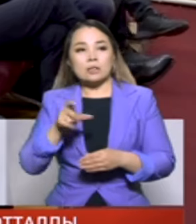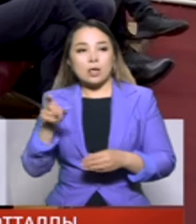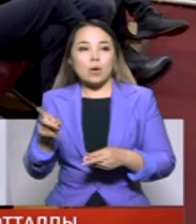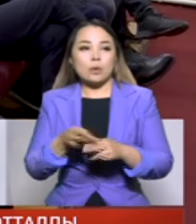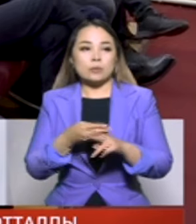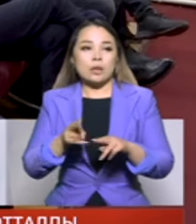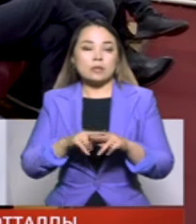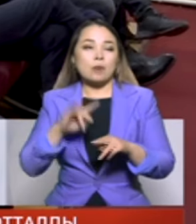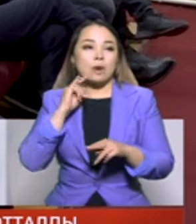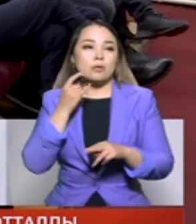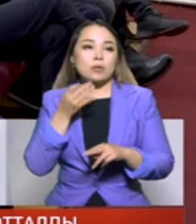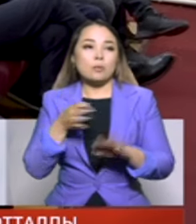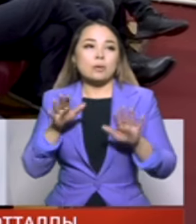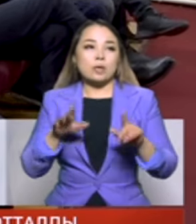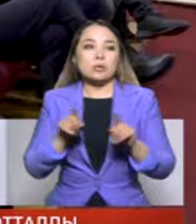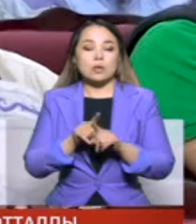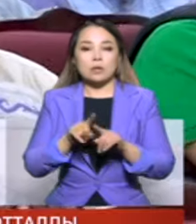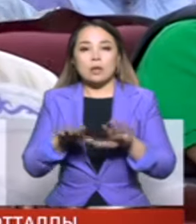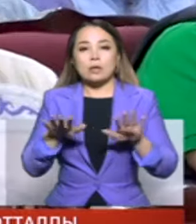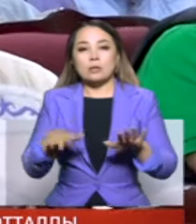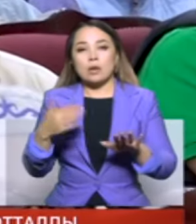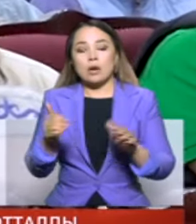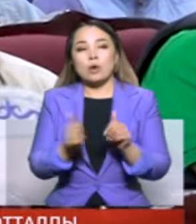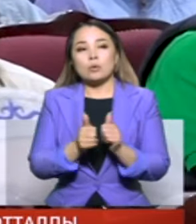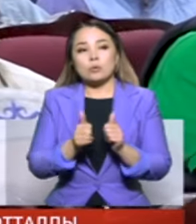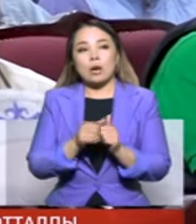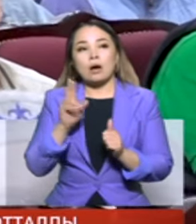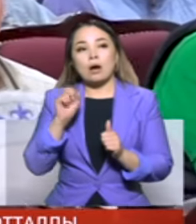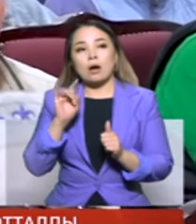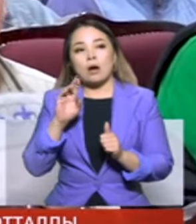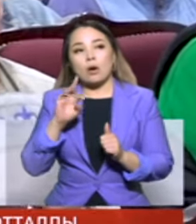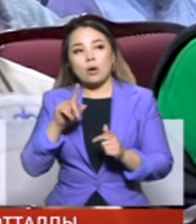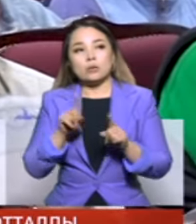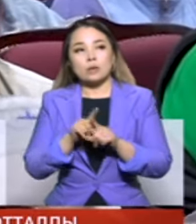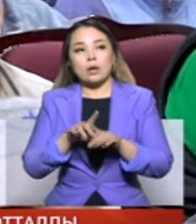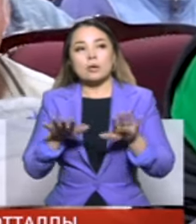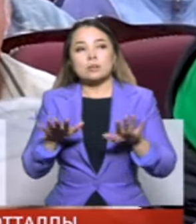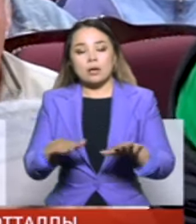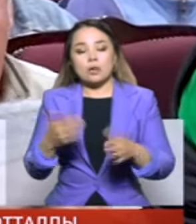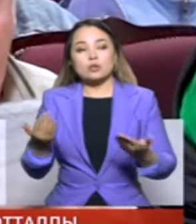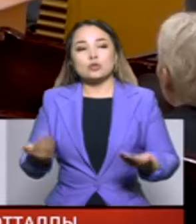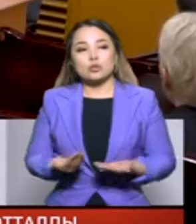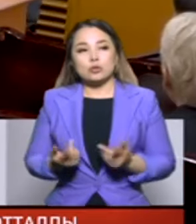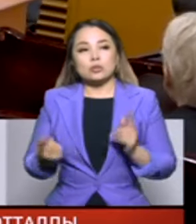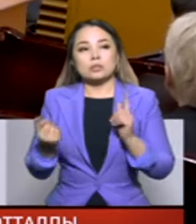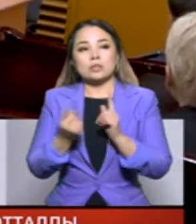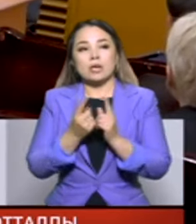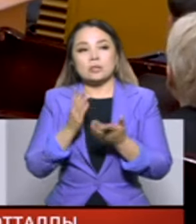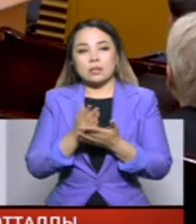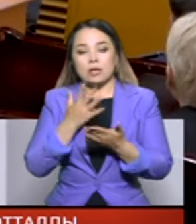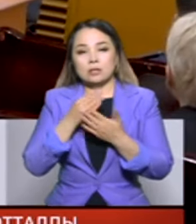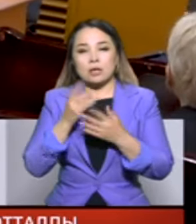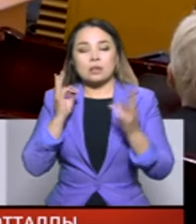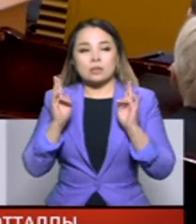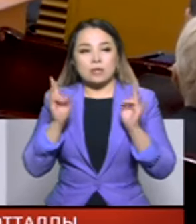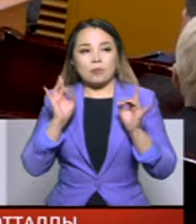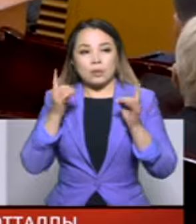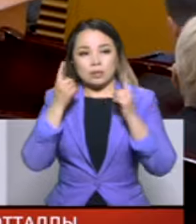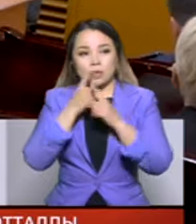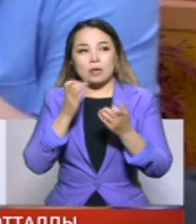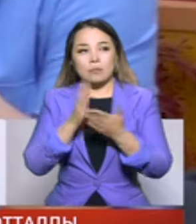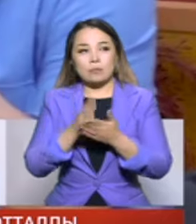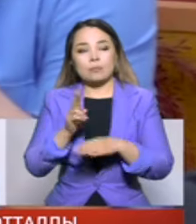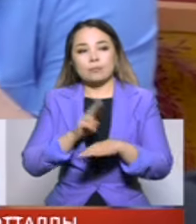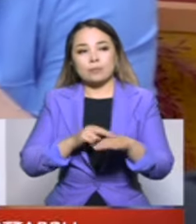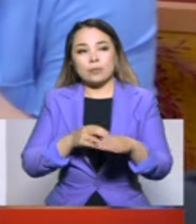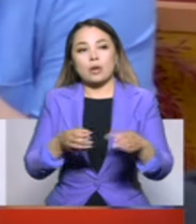үшін Павлодар ауданының Чернорецк ауылы ғана емес, көрші Қаракөл, Набережная ауылының да тұрғындары жиналды. Солар дабыл көтергендіктен аудандық полиция